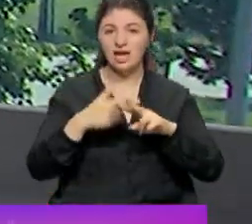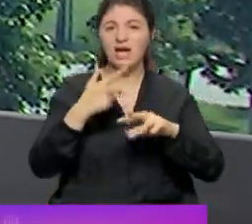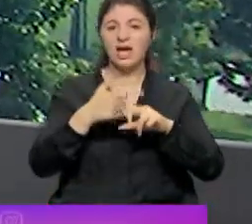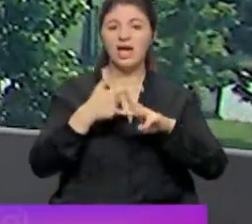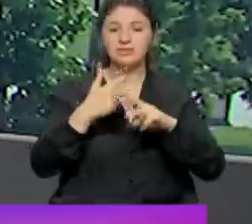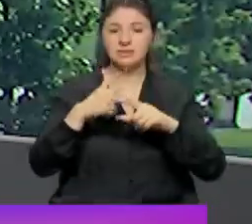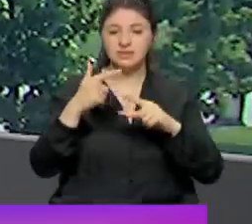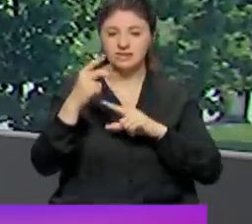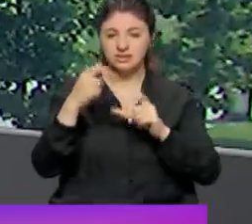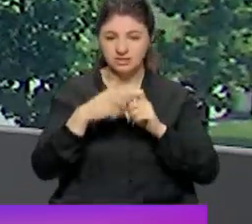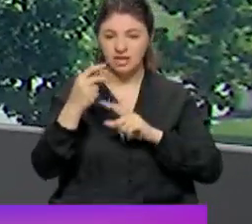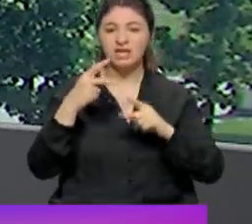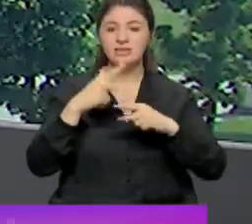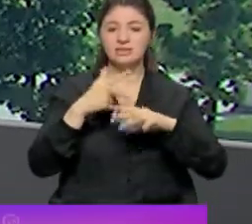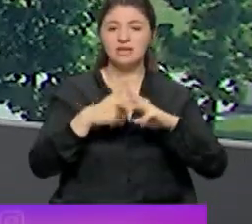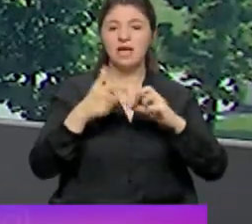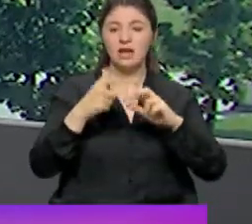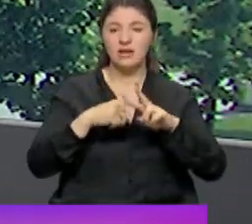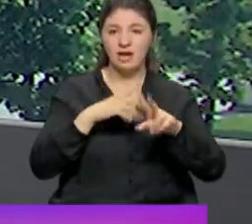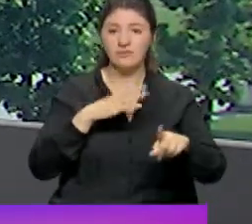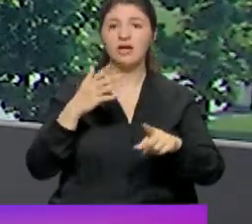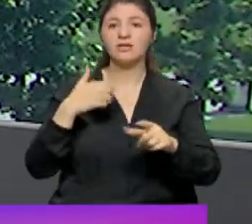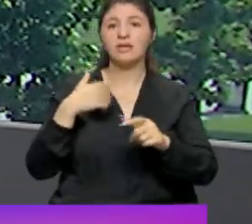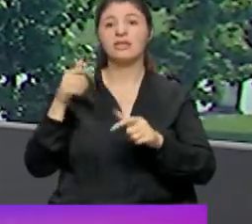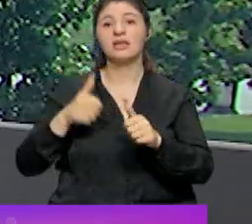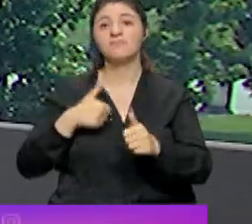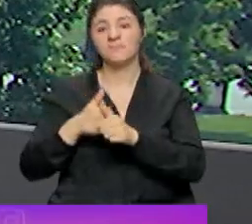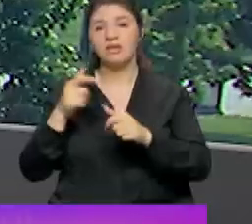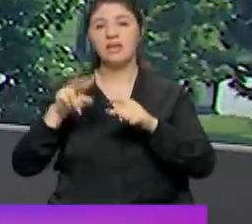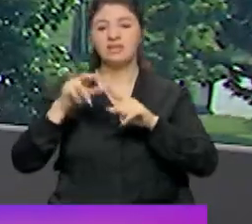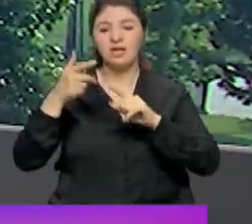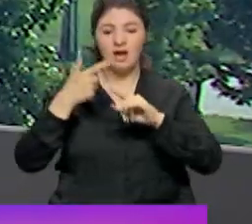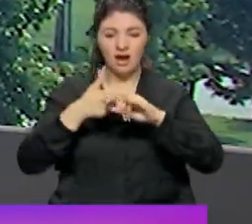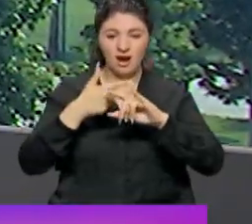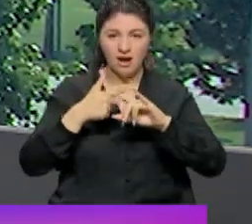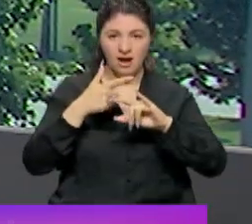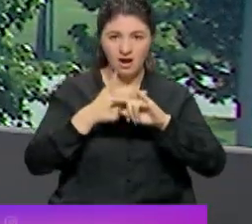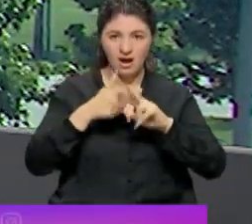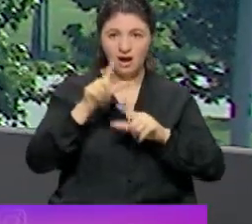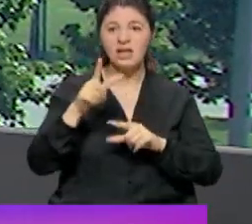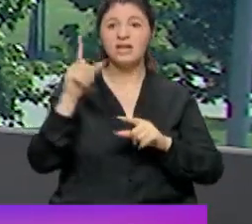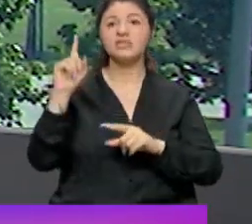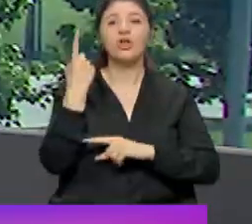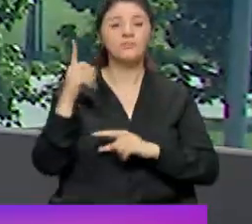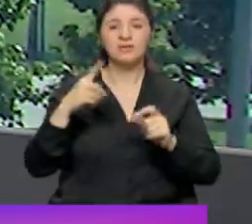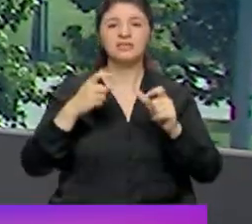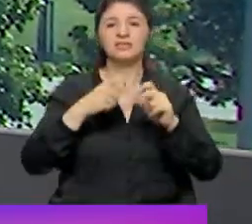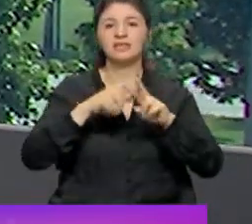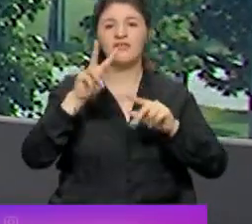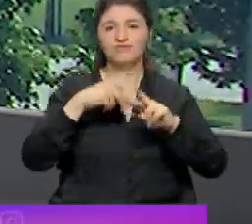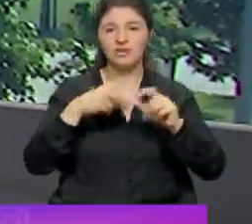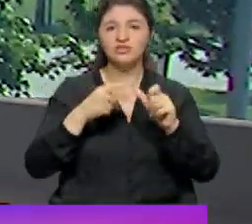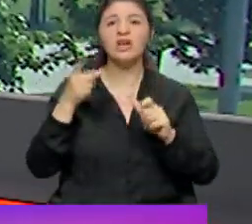gözeger zarar Kınacı vardı editörümüz gel Kemaloğlu yönetmen koltuğunda Savaş Yıldız ve bugün de onu